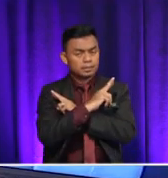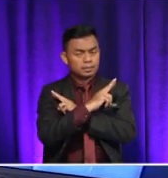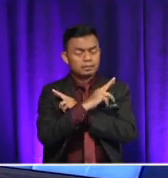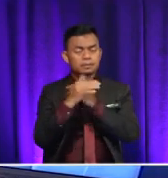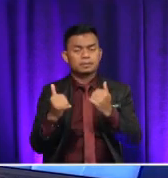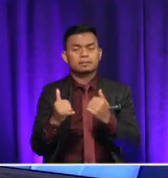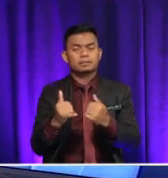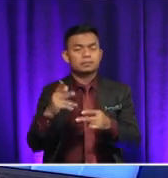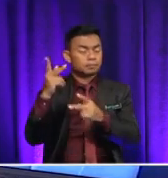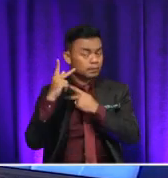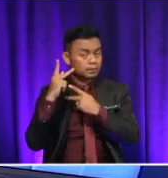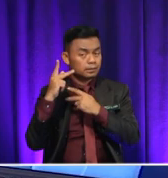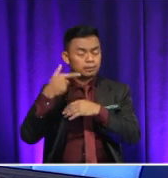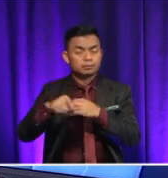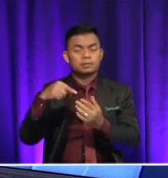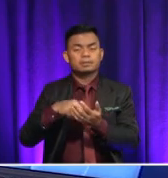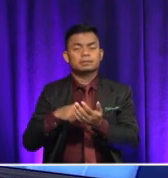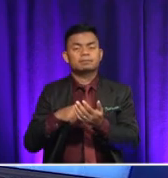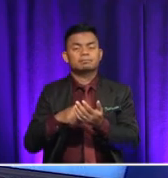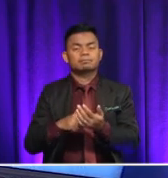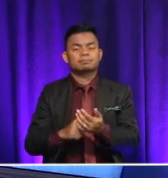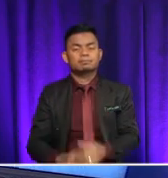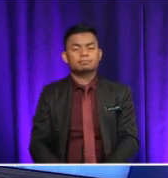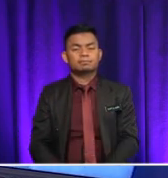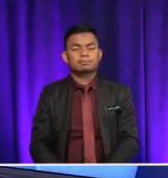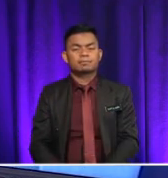kembali semula selepas ini di sukses SBM